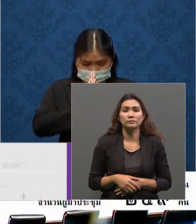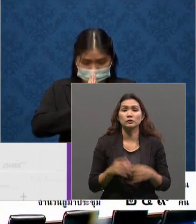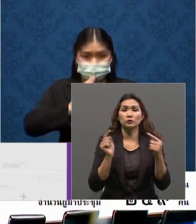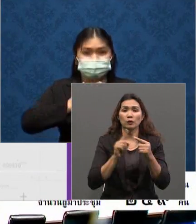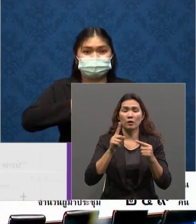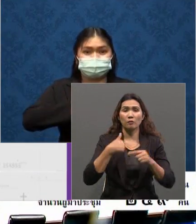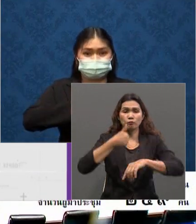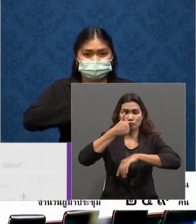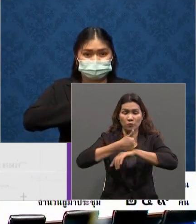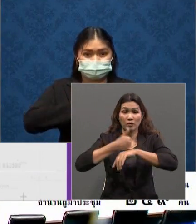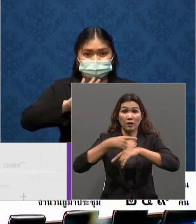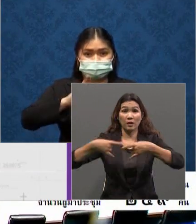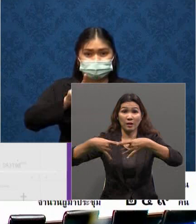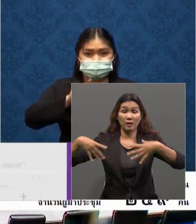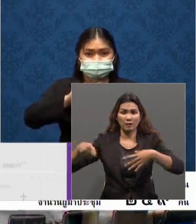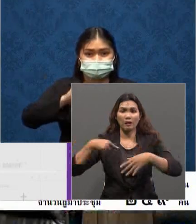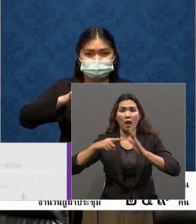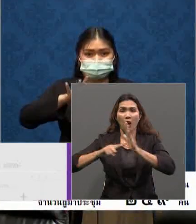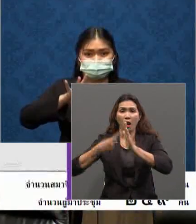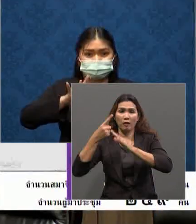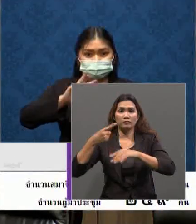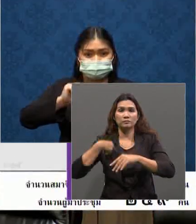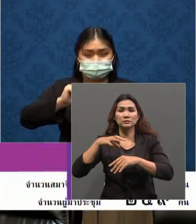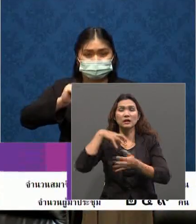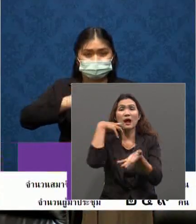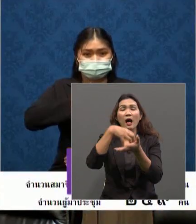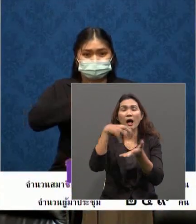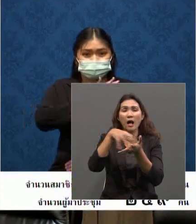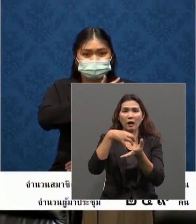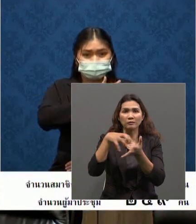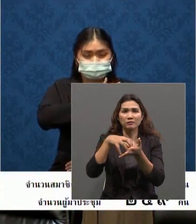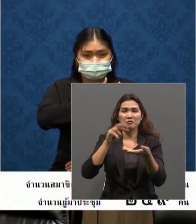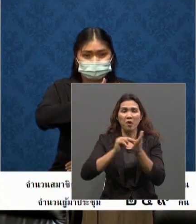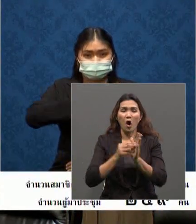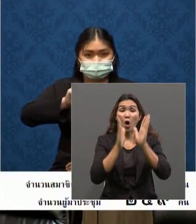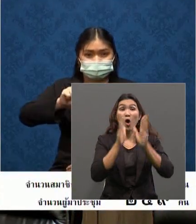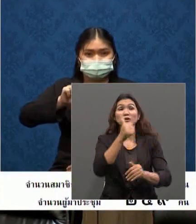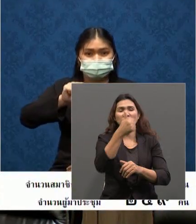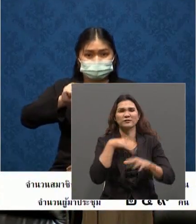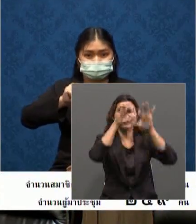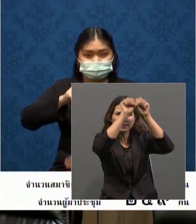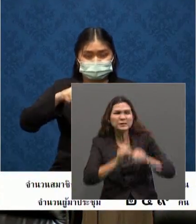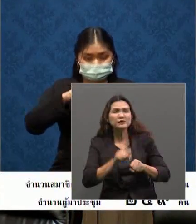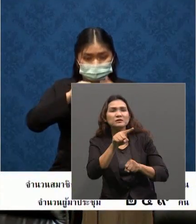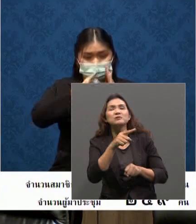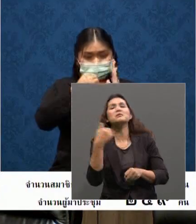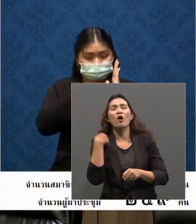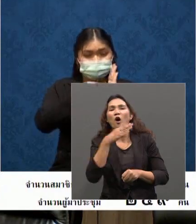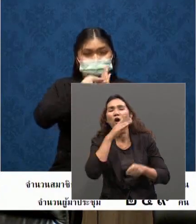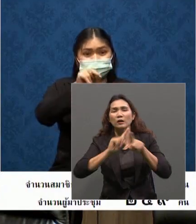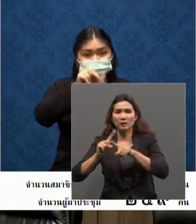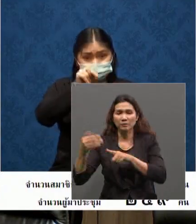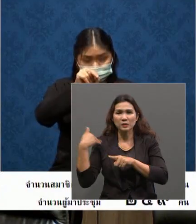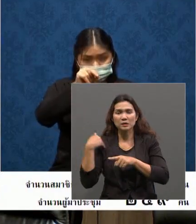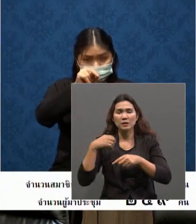แก้วผู้นำฝ่ายค้านนะคะก็ได้เปิดอภิปรายยุทธการกระชากหน้ากากคนดีโดยพูดถึง20ปัญหาการบริห